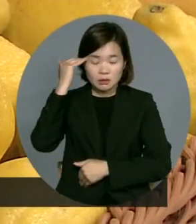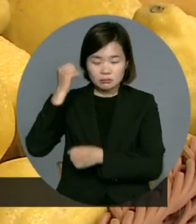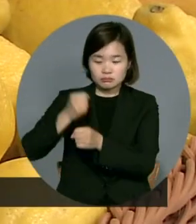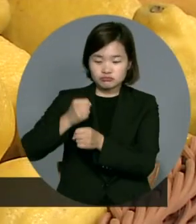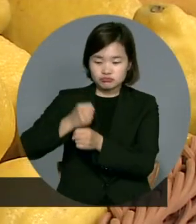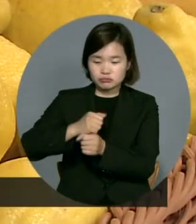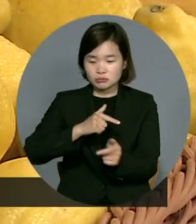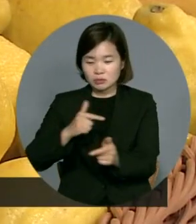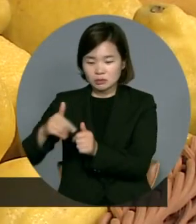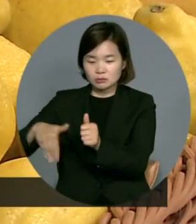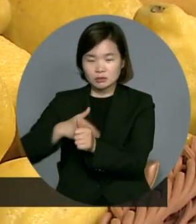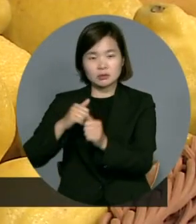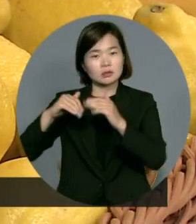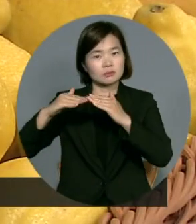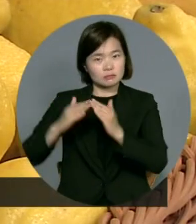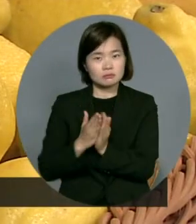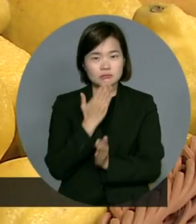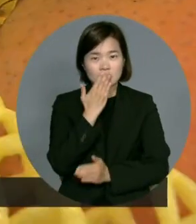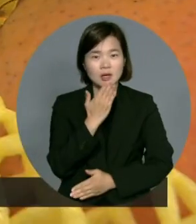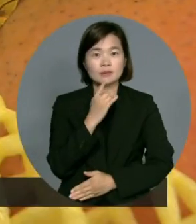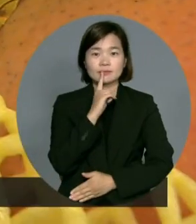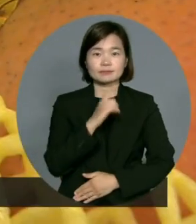붕괴로 이어질 수 있다 고 지적하고 있습니다